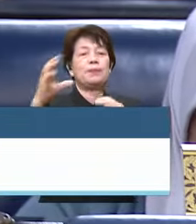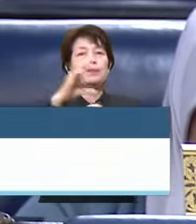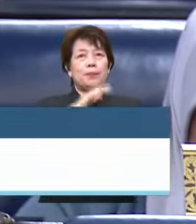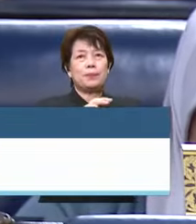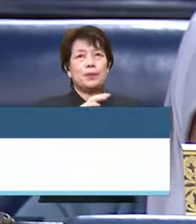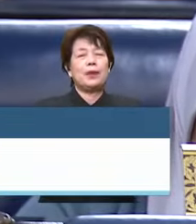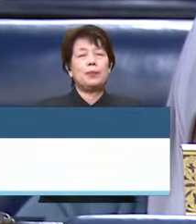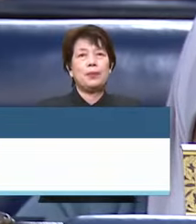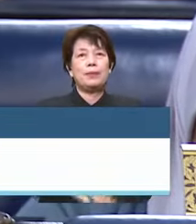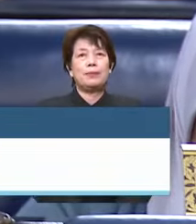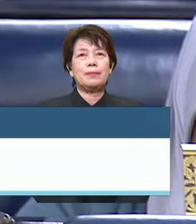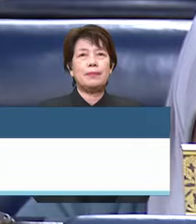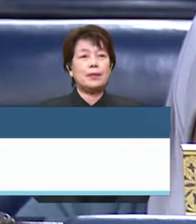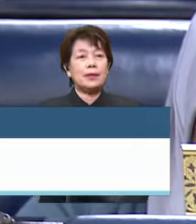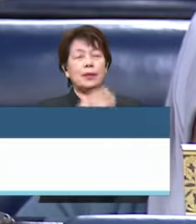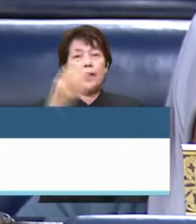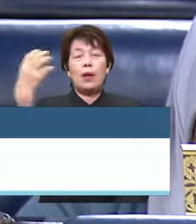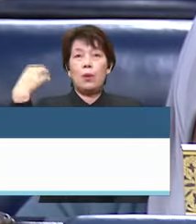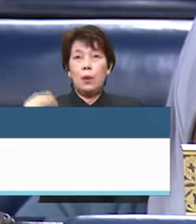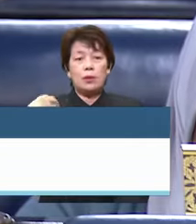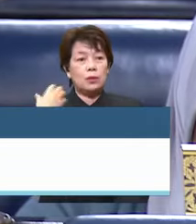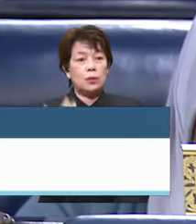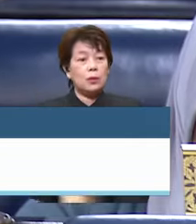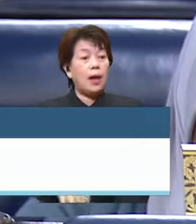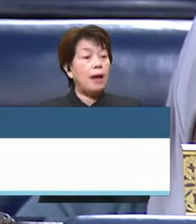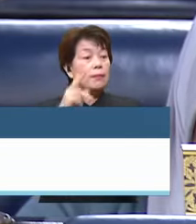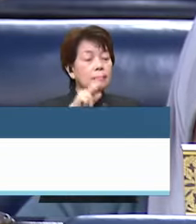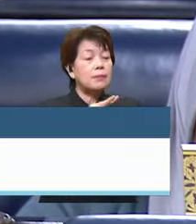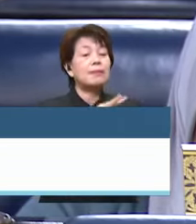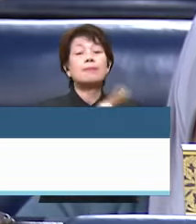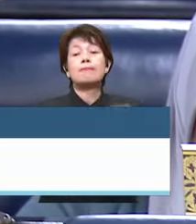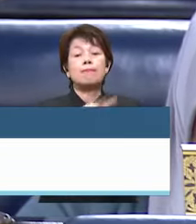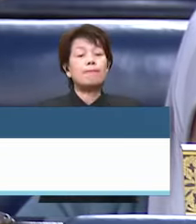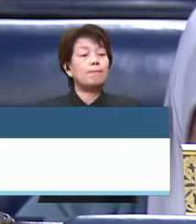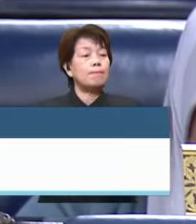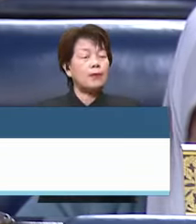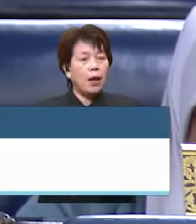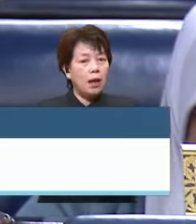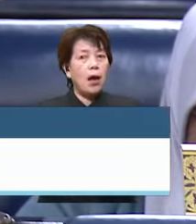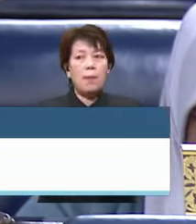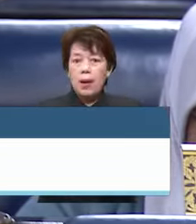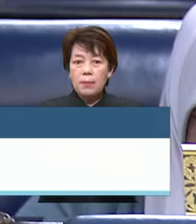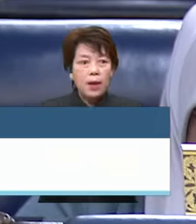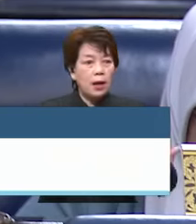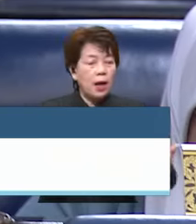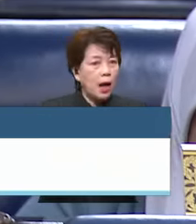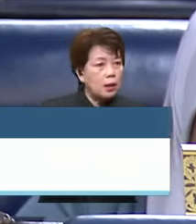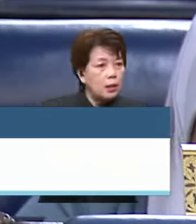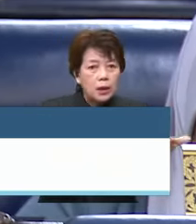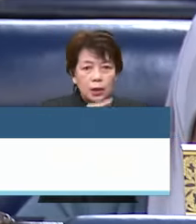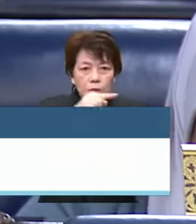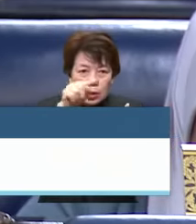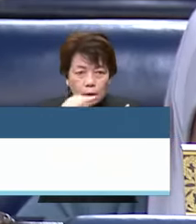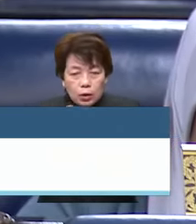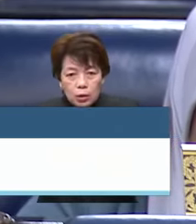punya pegawai penguat kuasa sudah pun mula turun padang dan mengumpul maklumat berkenaan dengan harga barang. Sehingga kini mereka telah pun